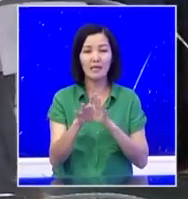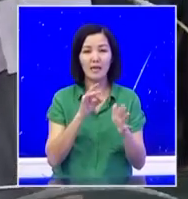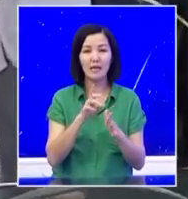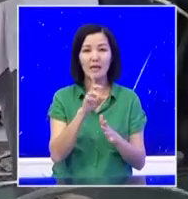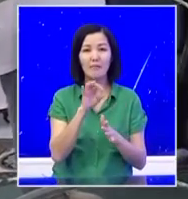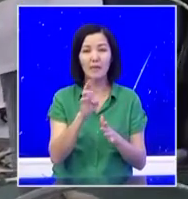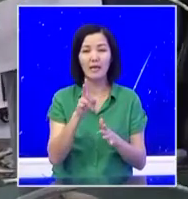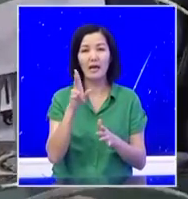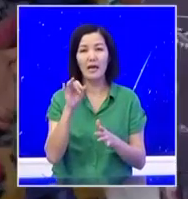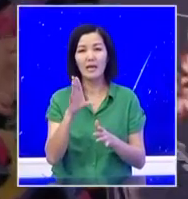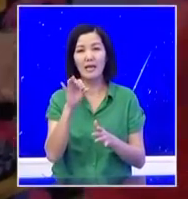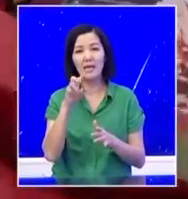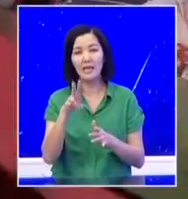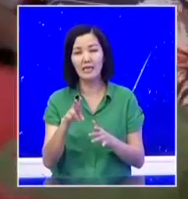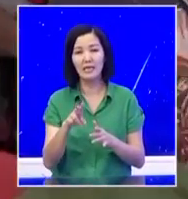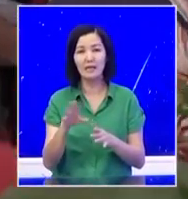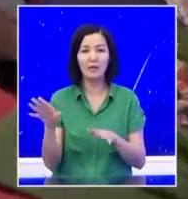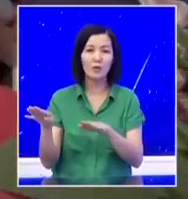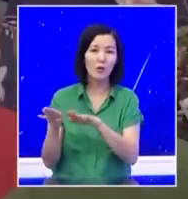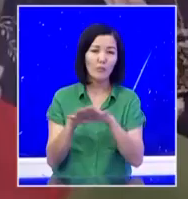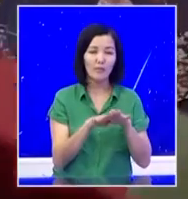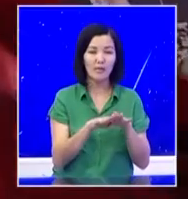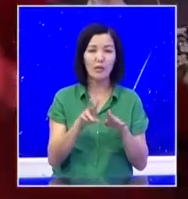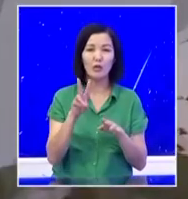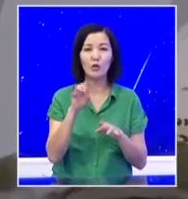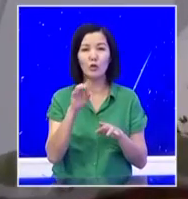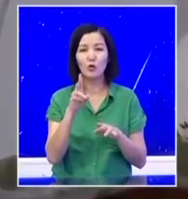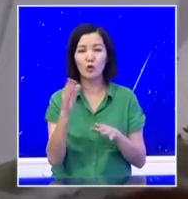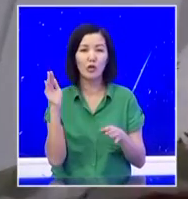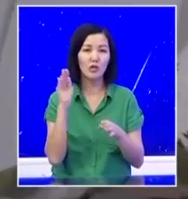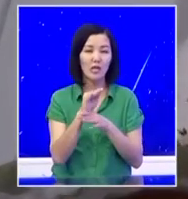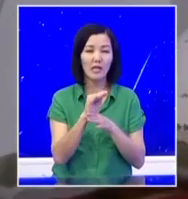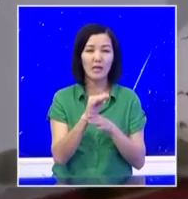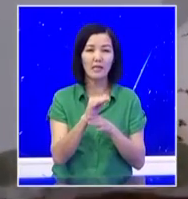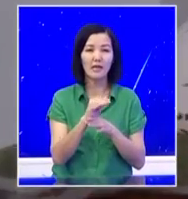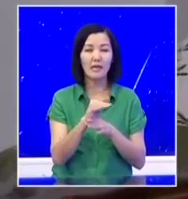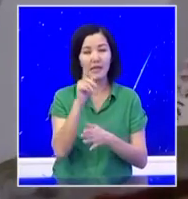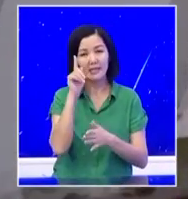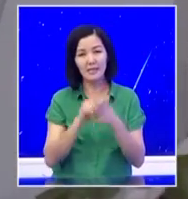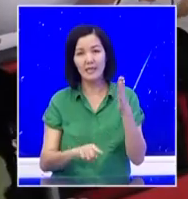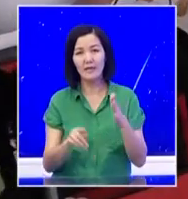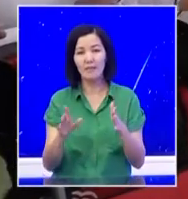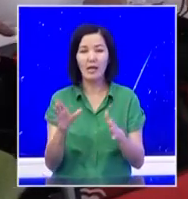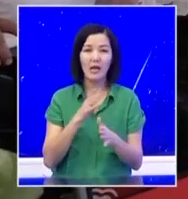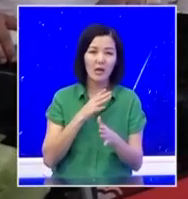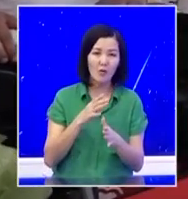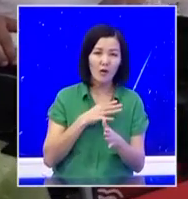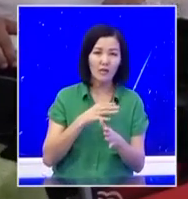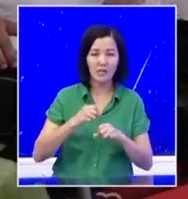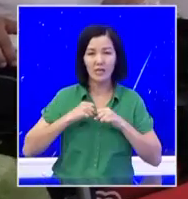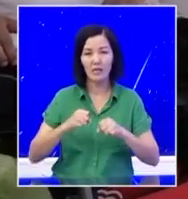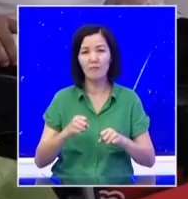Бек, әл, ер сөздеріне бір келкі нұр жалғауын тіркепті. Өздеріне бек сенімді, әл ауқатты, ер